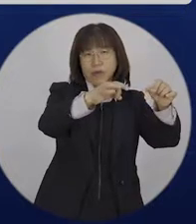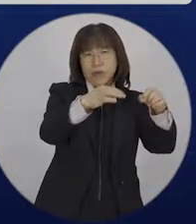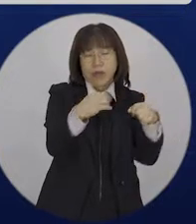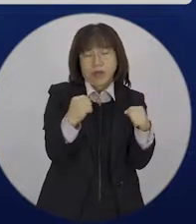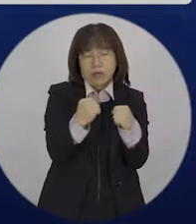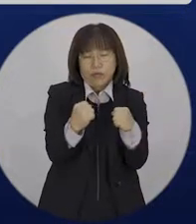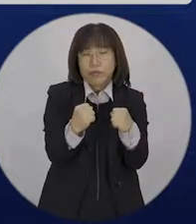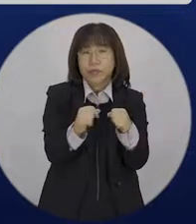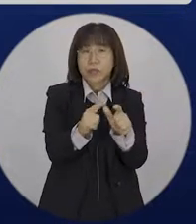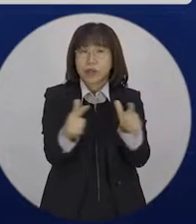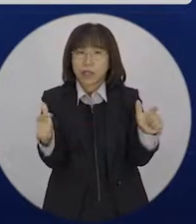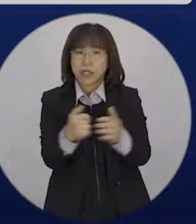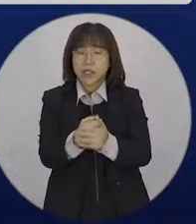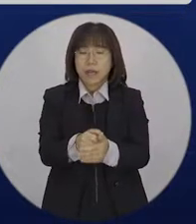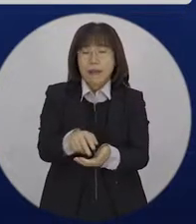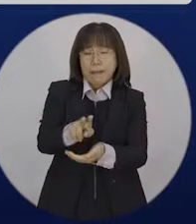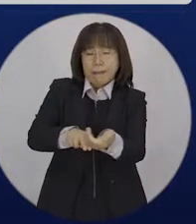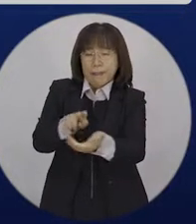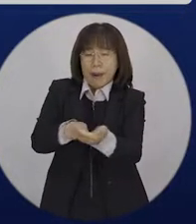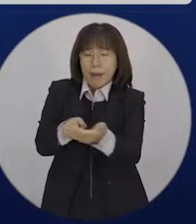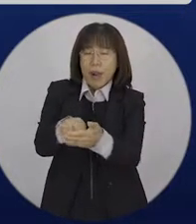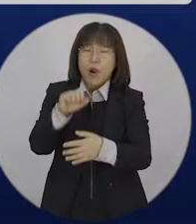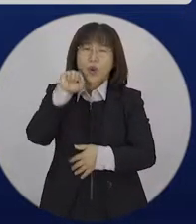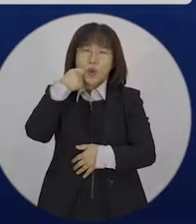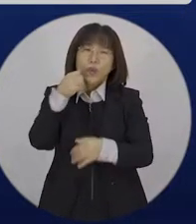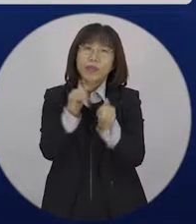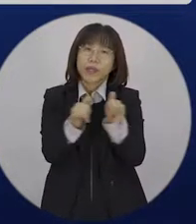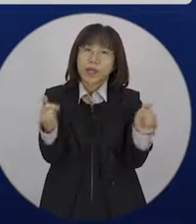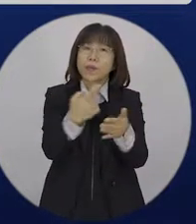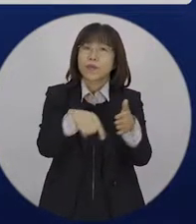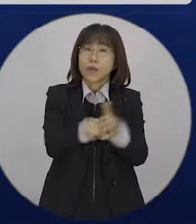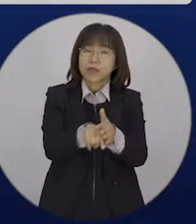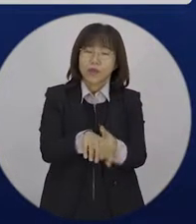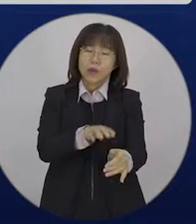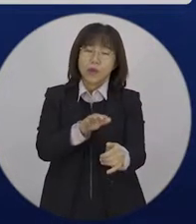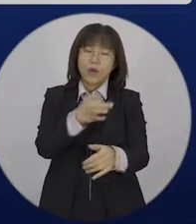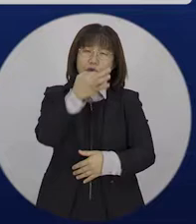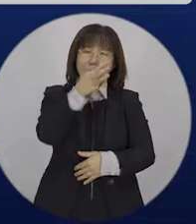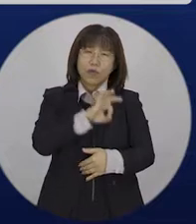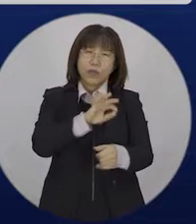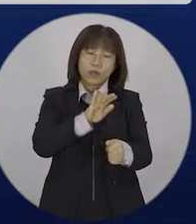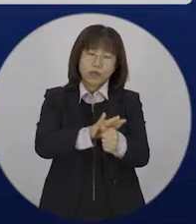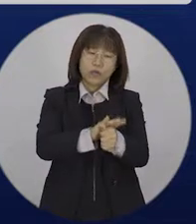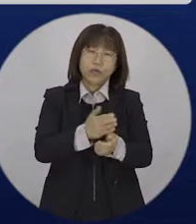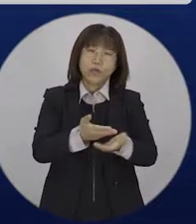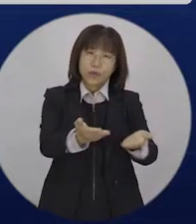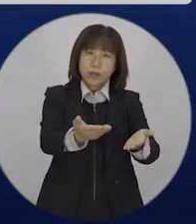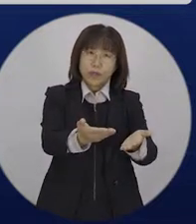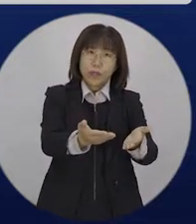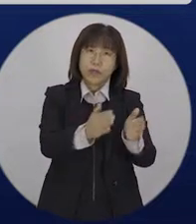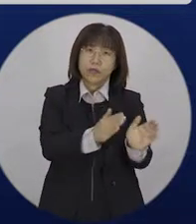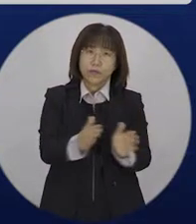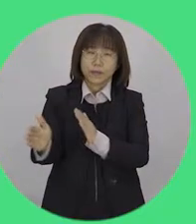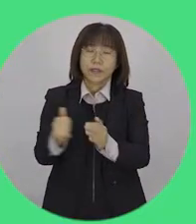매출 하락으로 어려움을 겪고 있는 지역 소상공인들의 매출 증대에 도움을 주기 위해